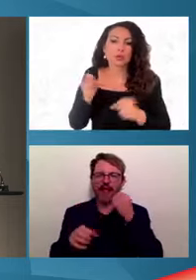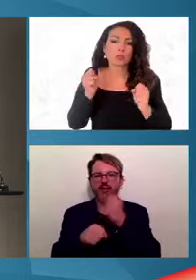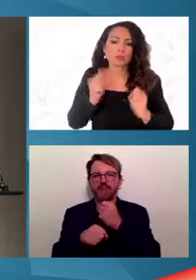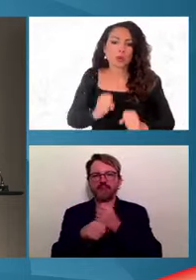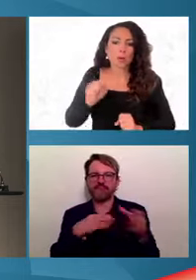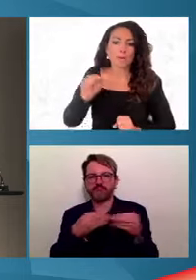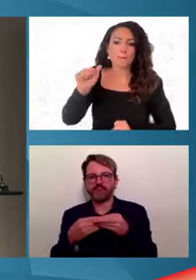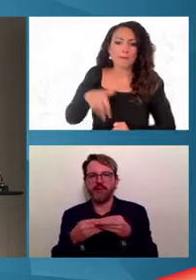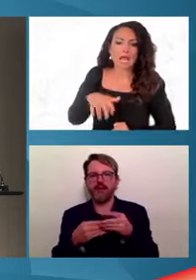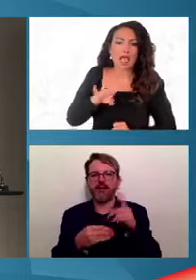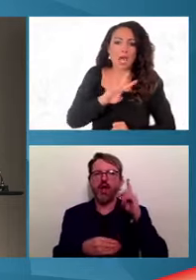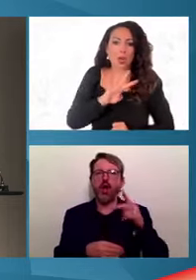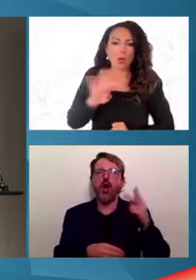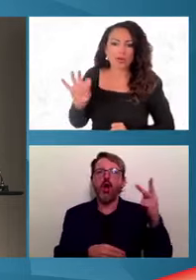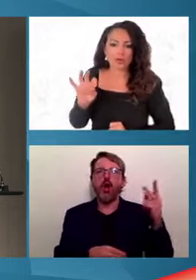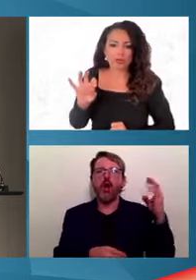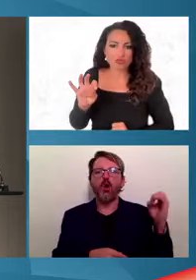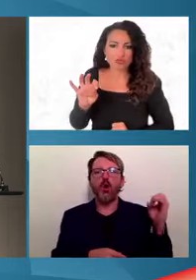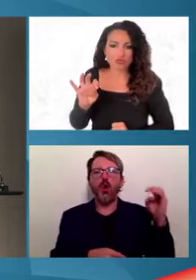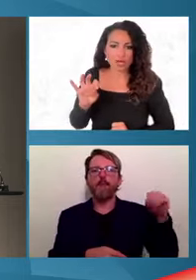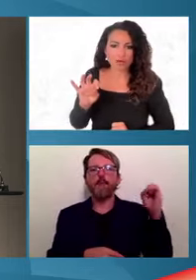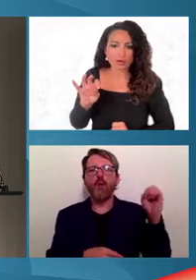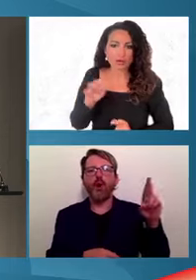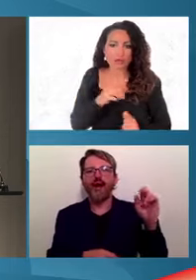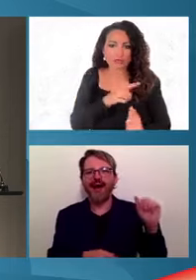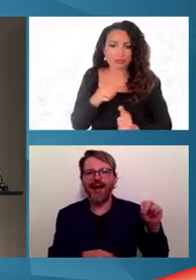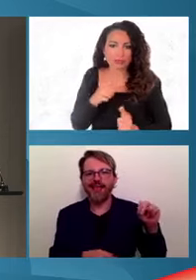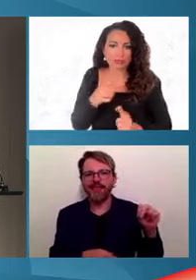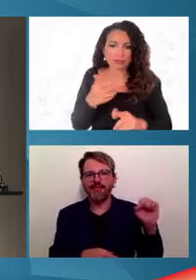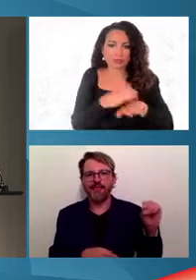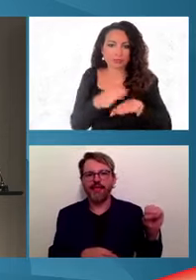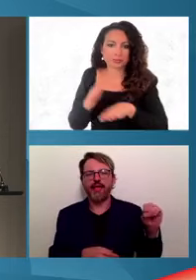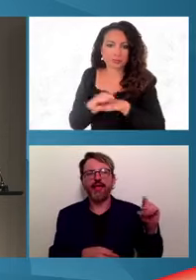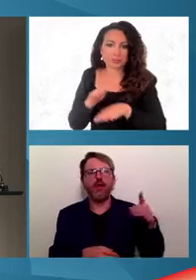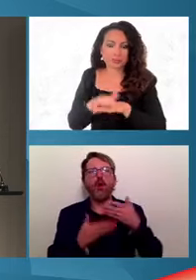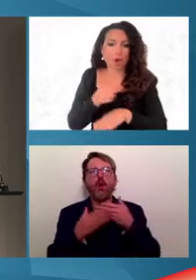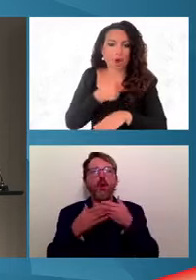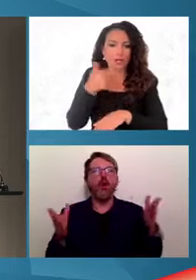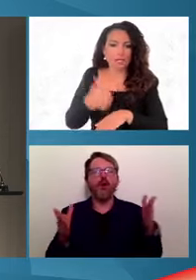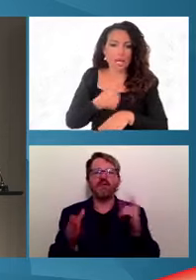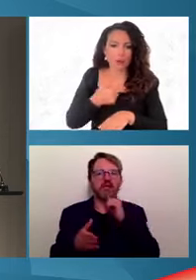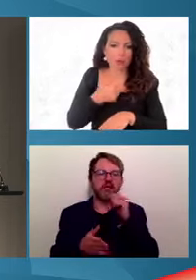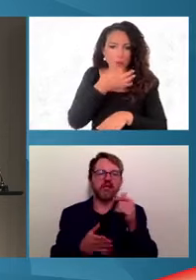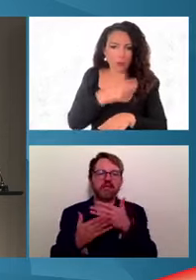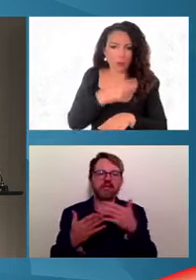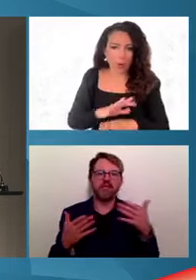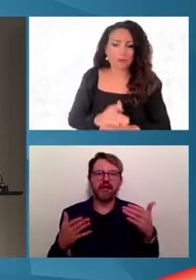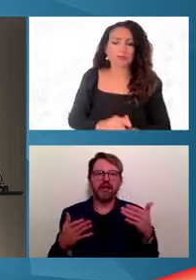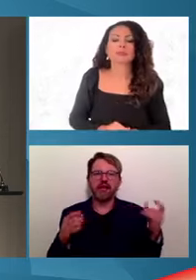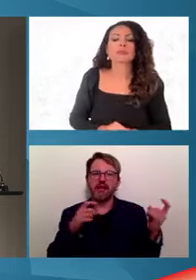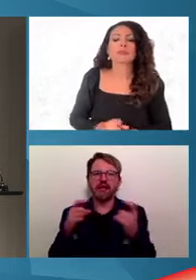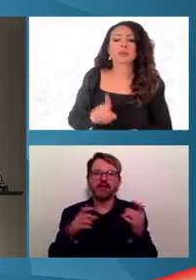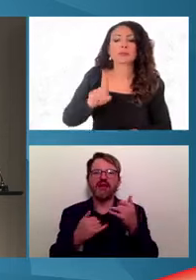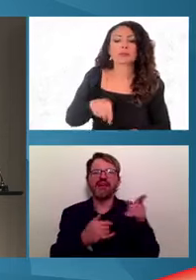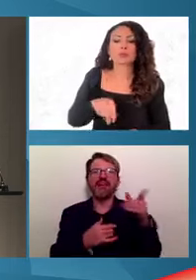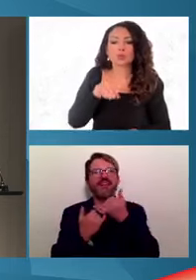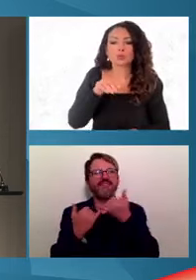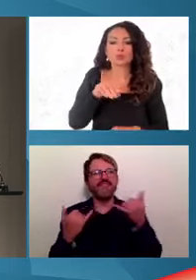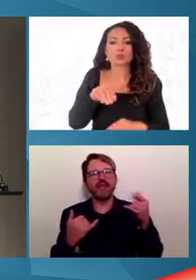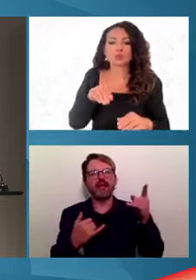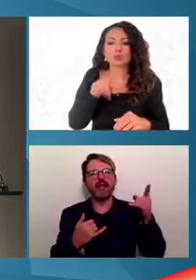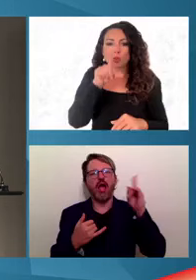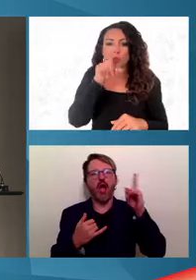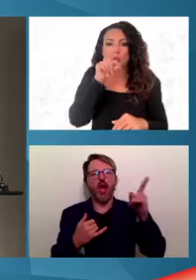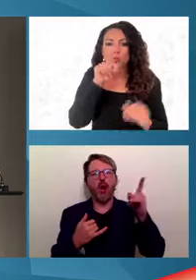die Kormorane, ein Thema, das bei uns öffentlich nicht so stark diskutiert ist. Der Kormoran ist wie der Wolf eine streng geschützte